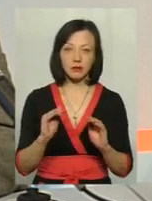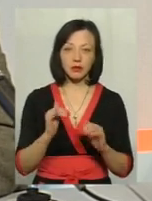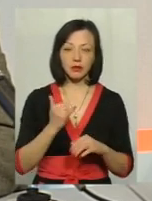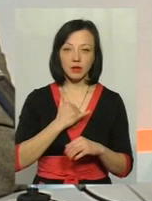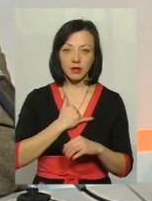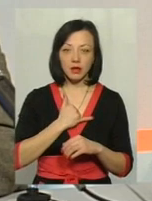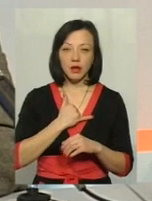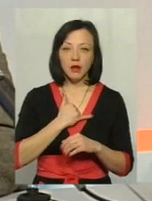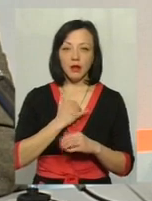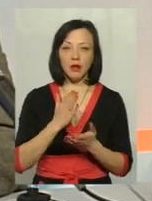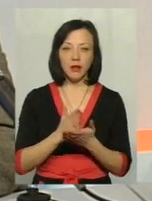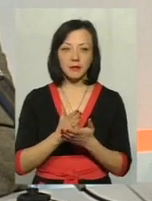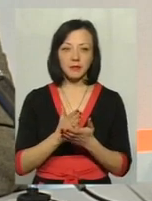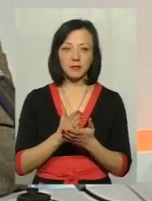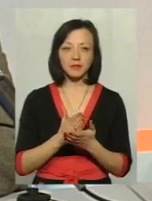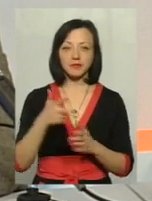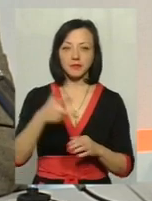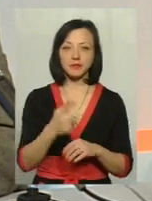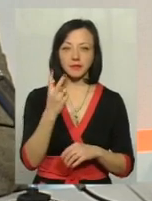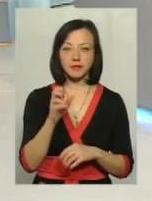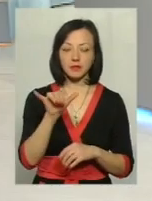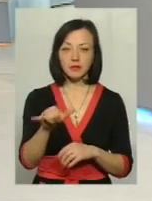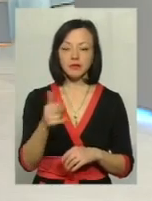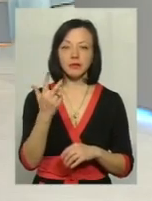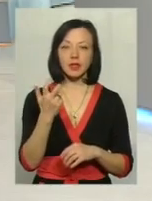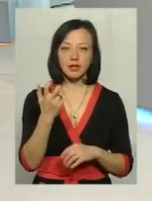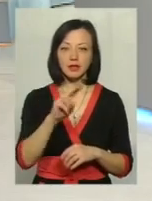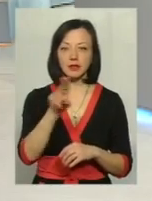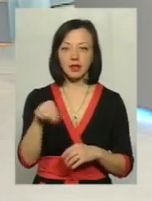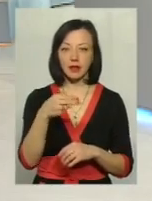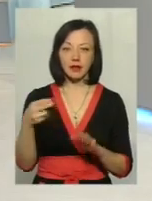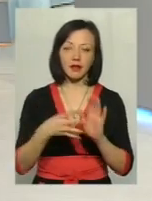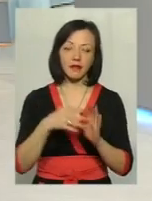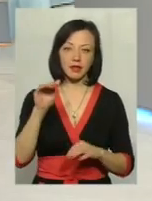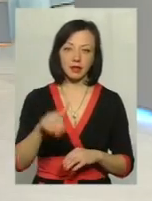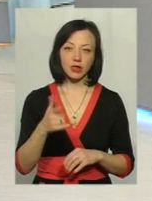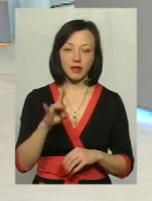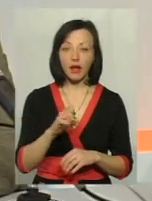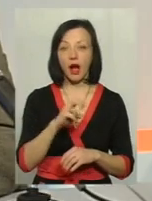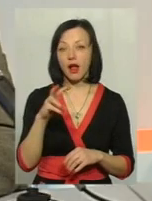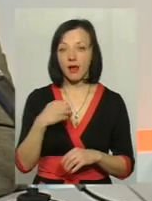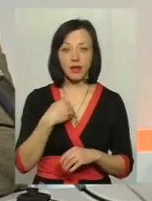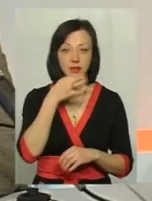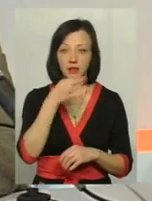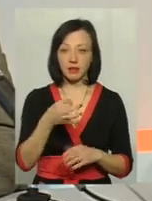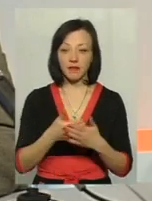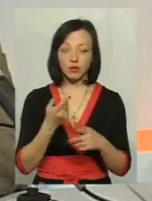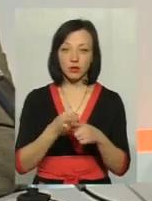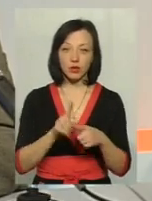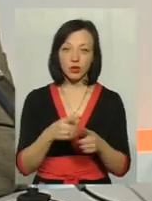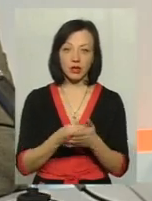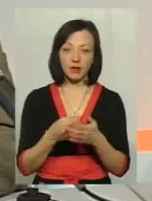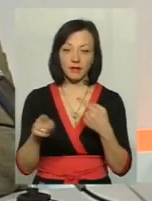вона складає 3200, у них 300 євро, це 9 тисяч гривень. Але я би не сказав, що від того мають так